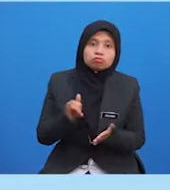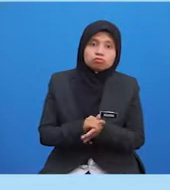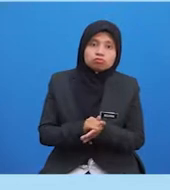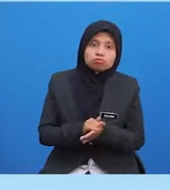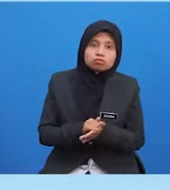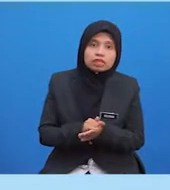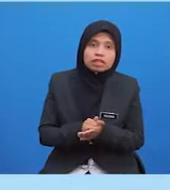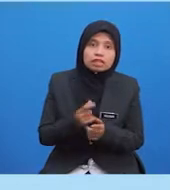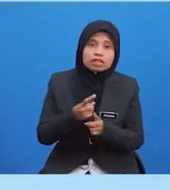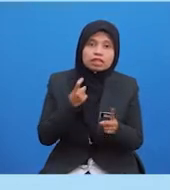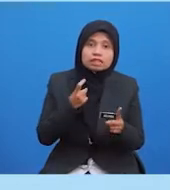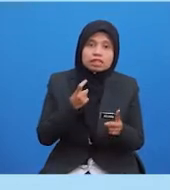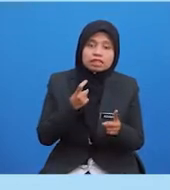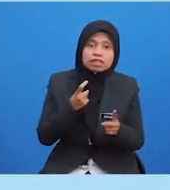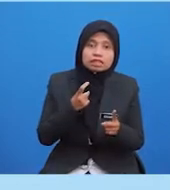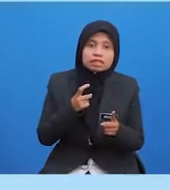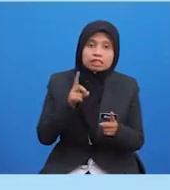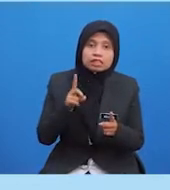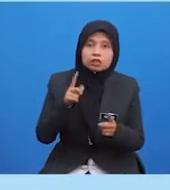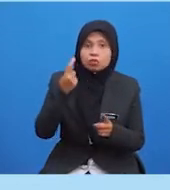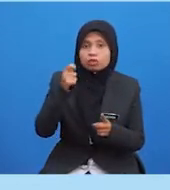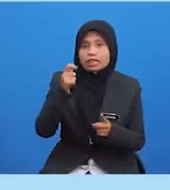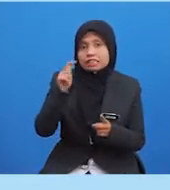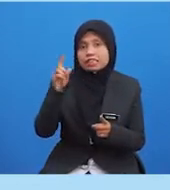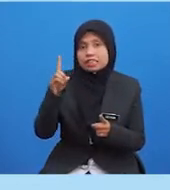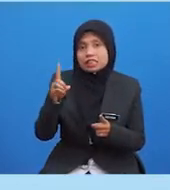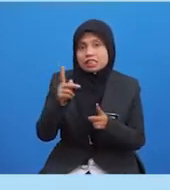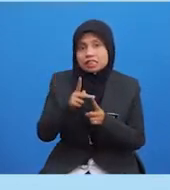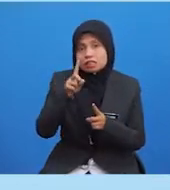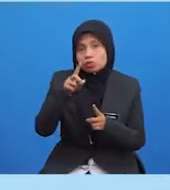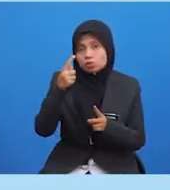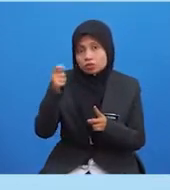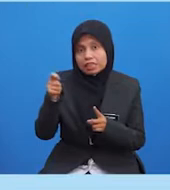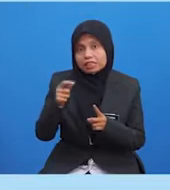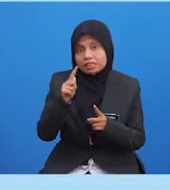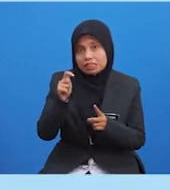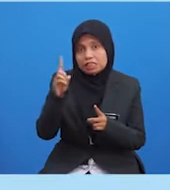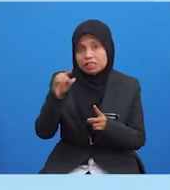dari satu tag TD ke satu tag TD yang lain.